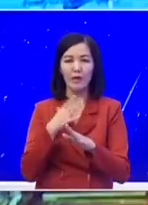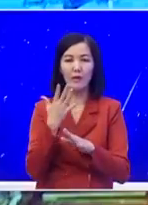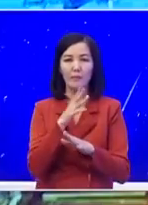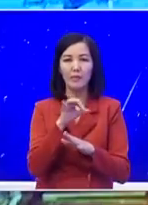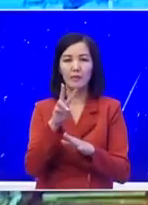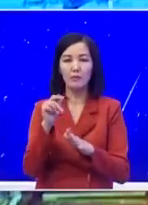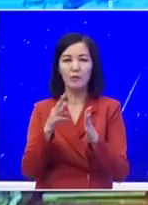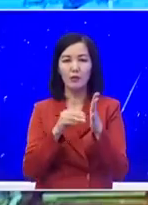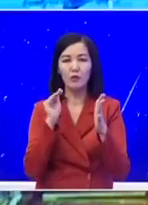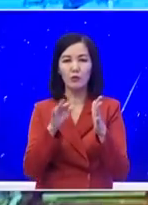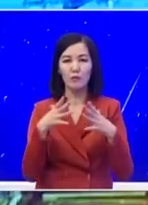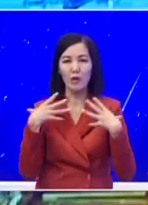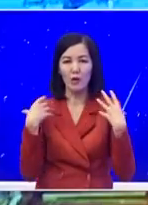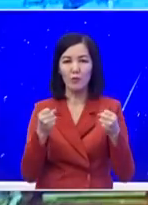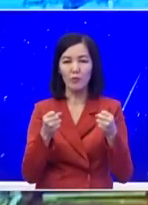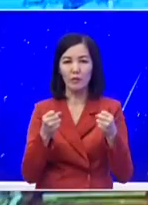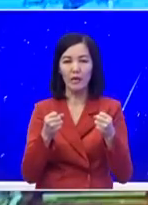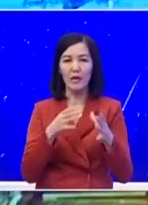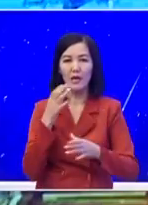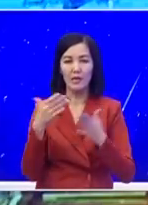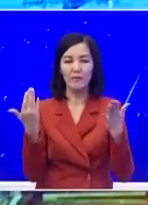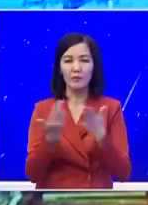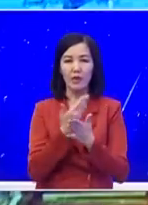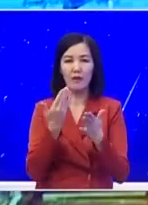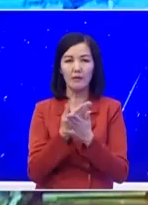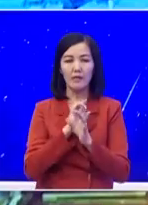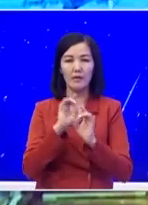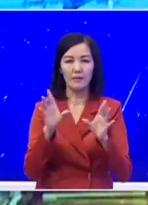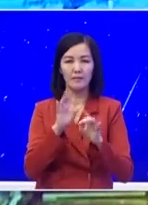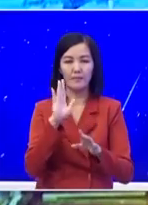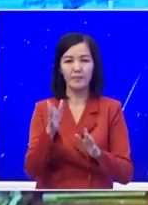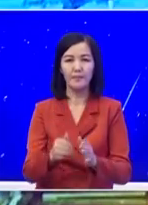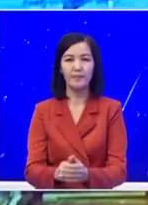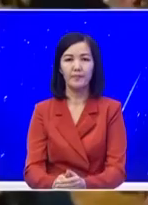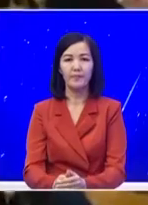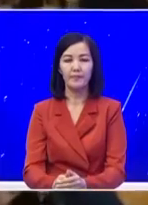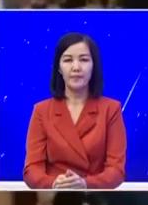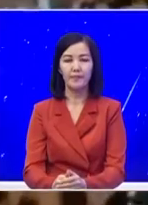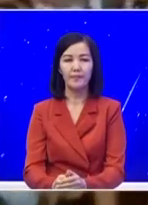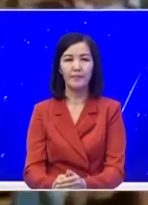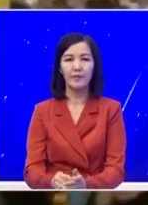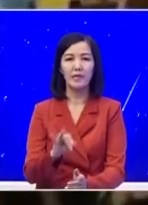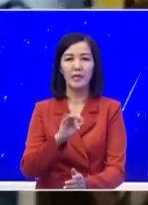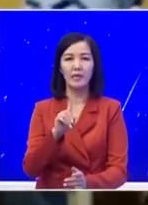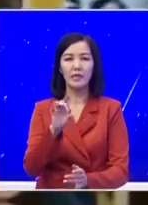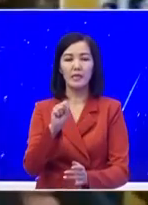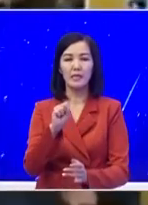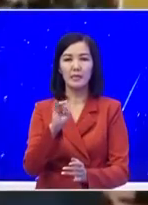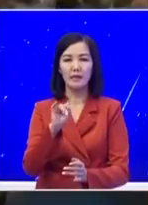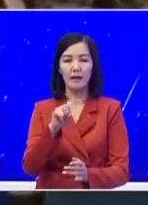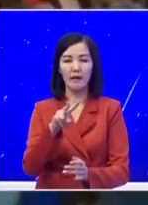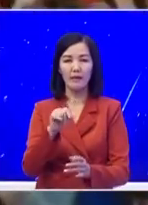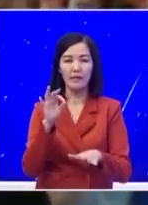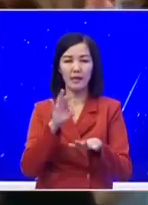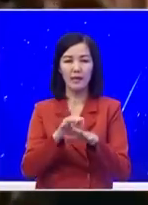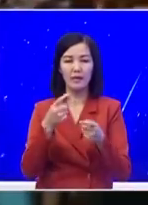5 миллион 800 мың науқасты айықтырып қатарға қосыпты. Әлем жаңалықтары келесі топтамада. Израильде коронавирус эпидемиясына